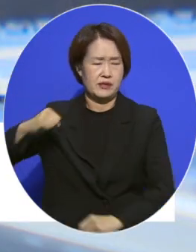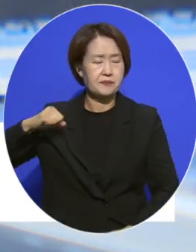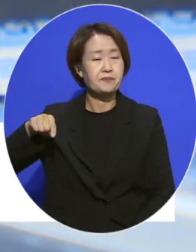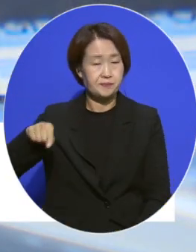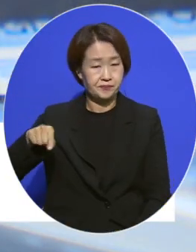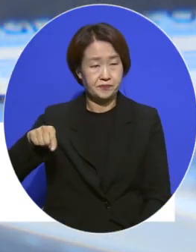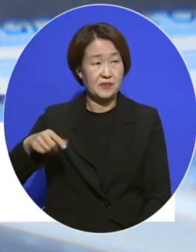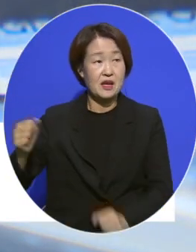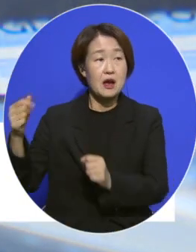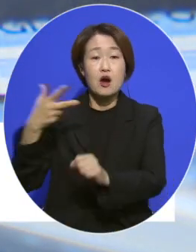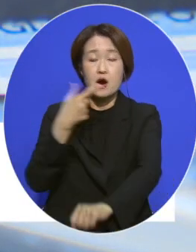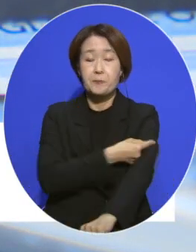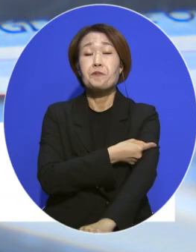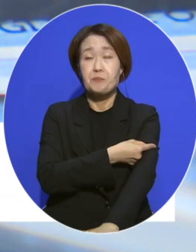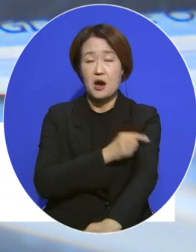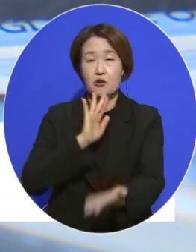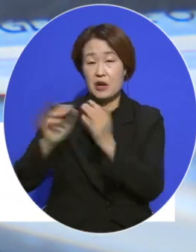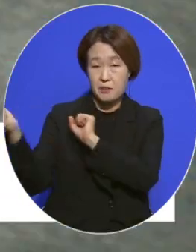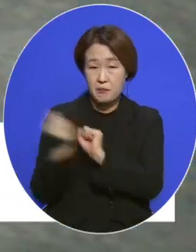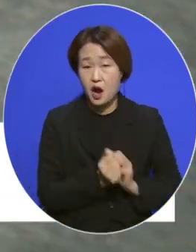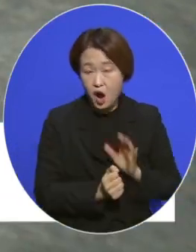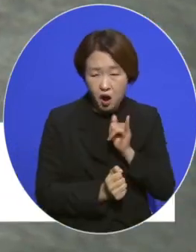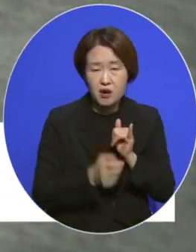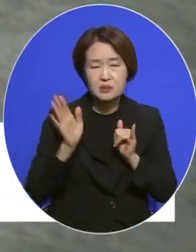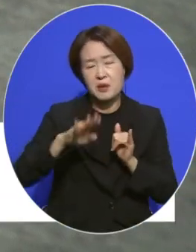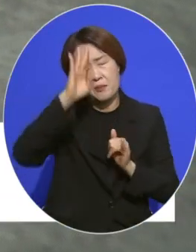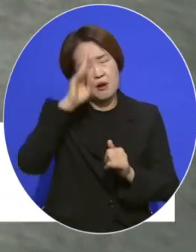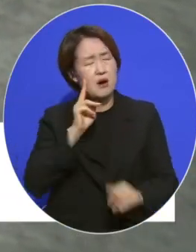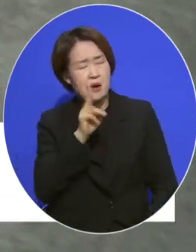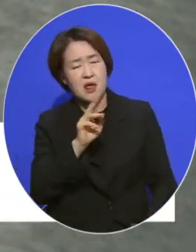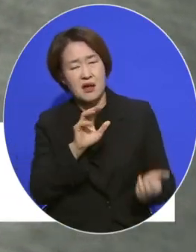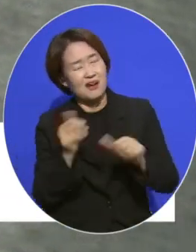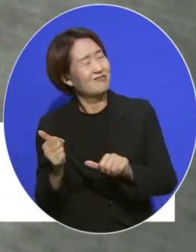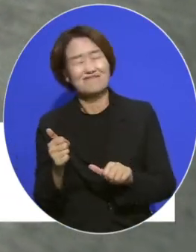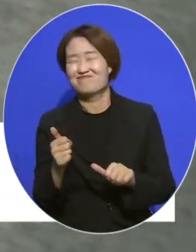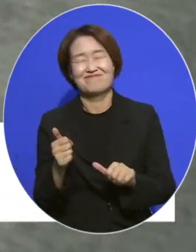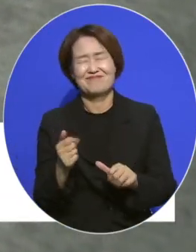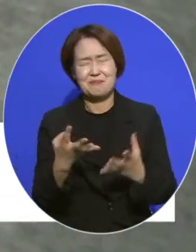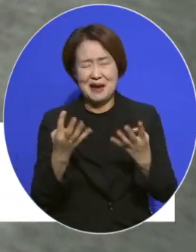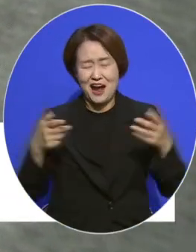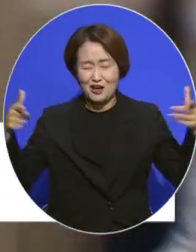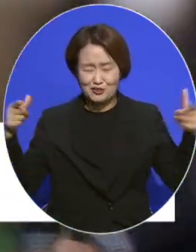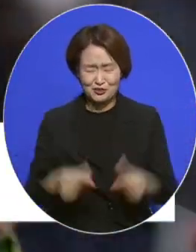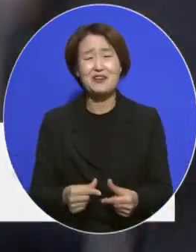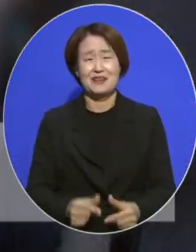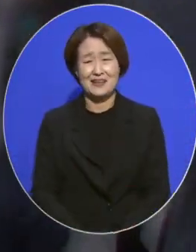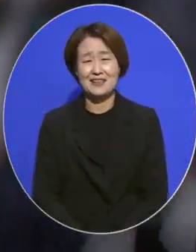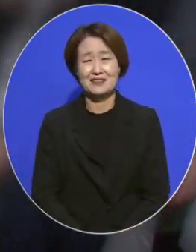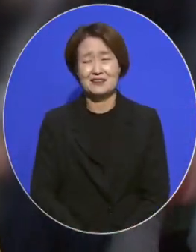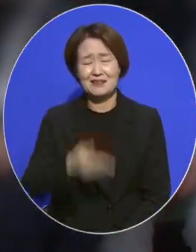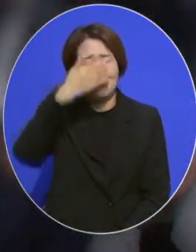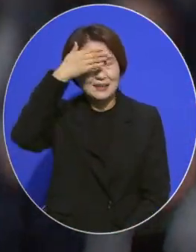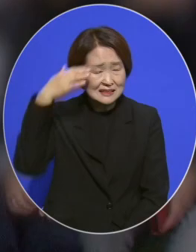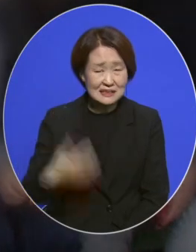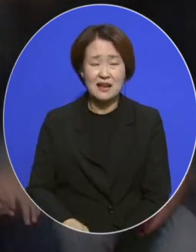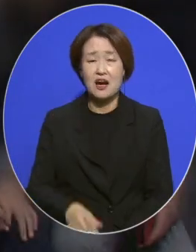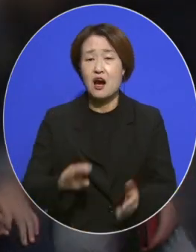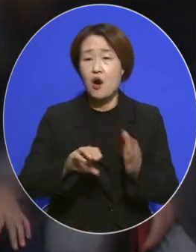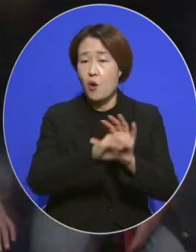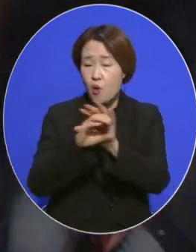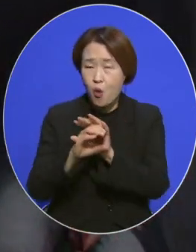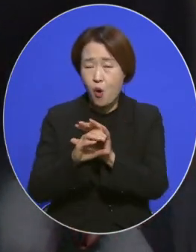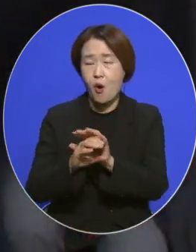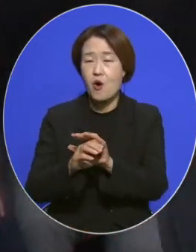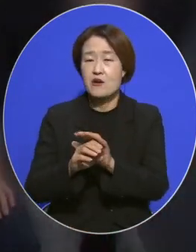뒤 감염되더라도 위중증과 사망으로 진행될 가능성이 현저히 낮습니다. 이렇게 오미크론 변이에